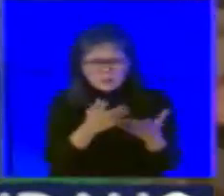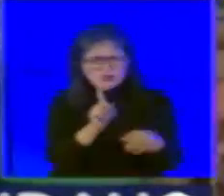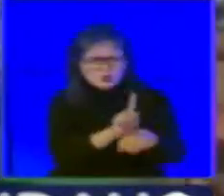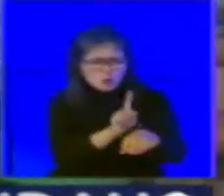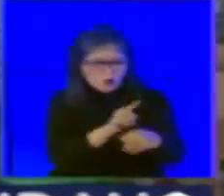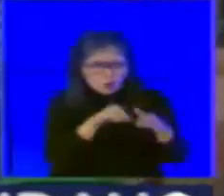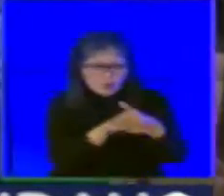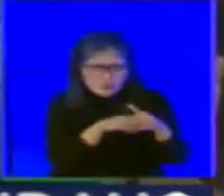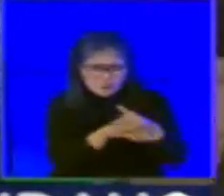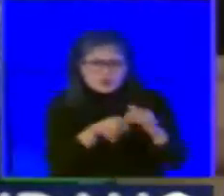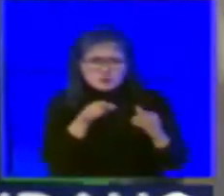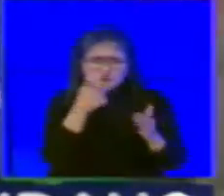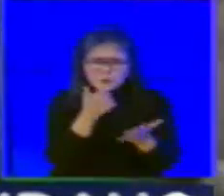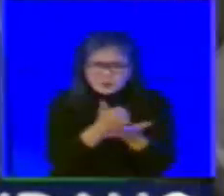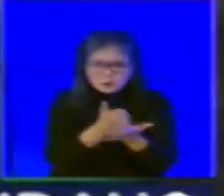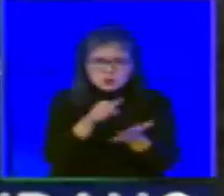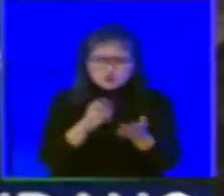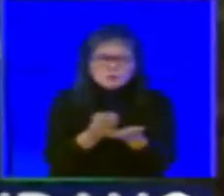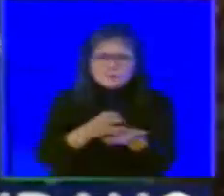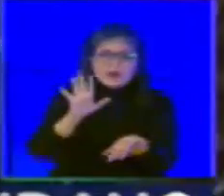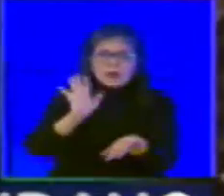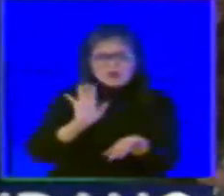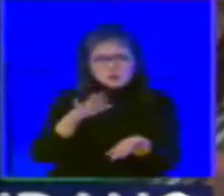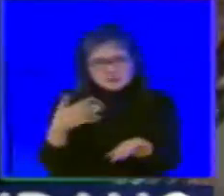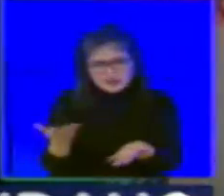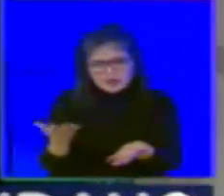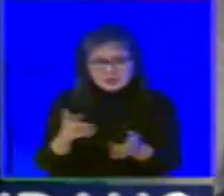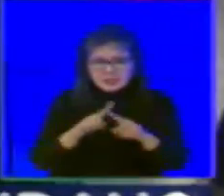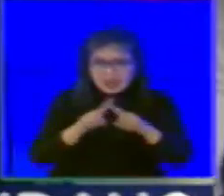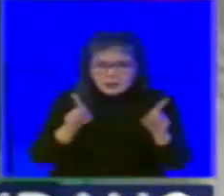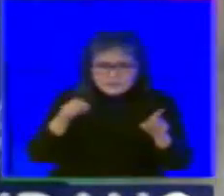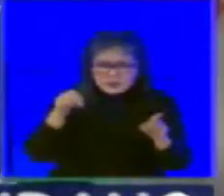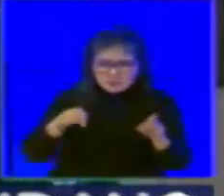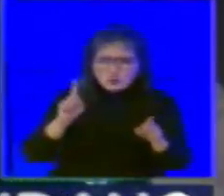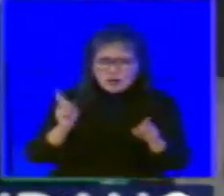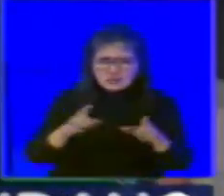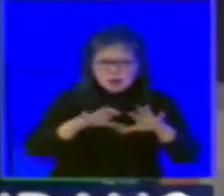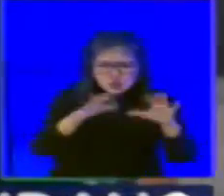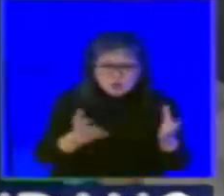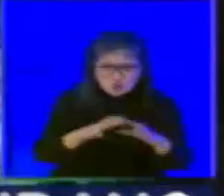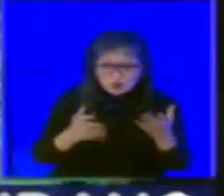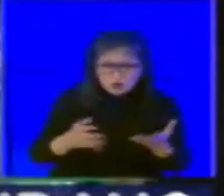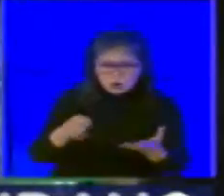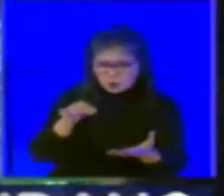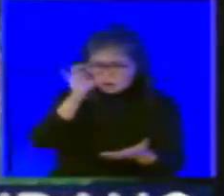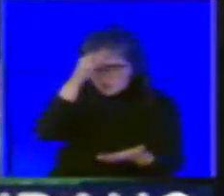dan menjual masker dengan harga tinggi. Namun memang didapati stok masker sangat sedikit.